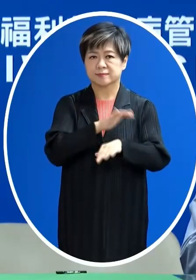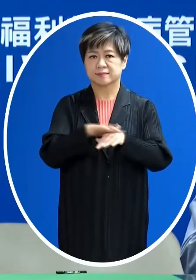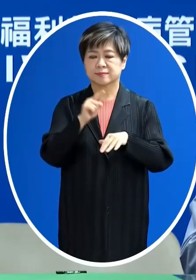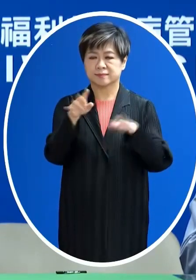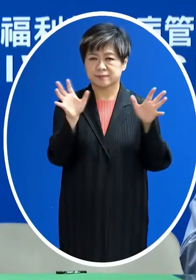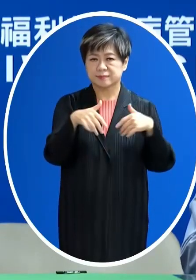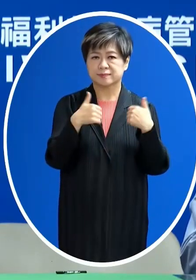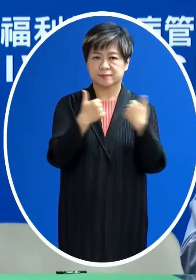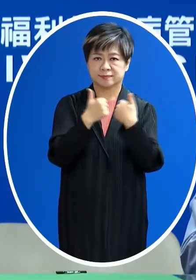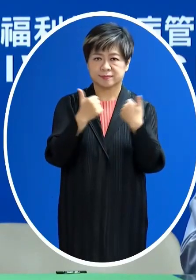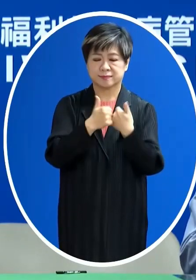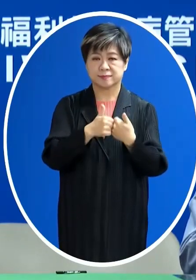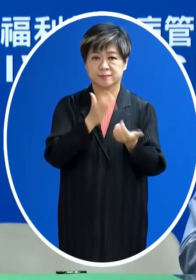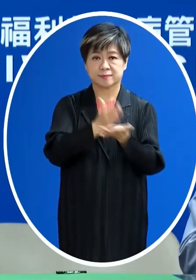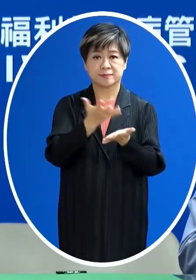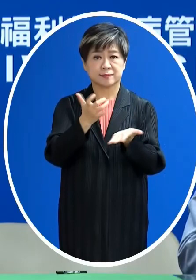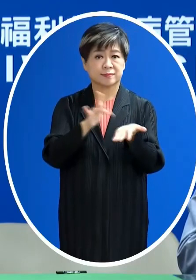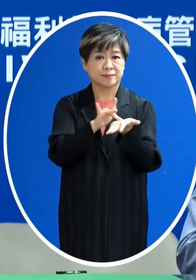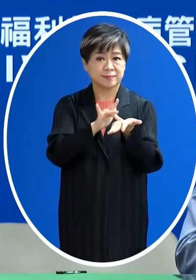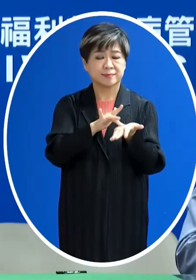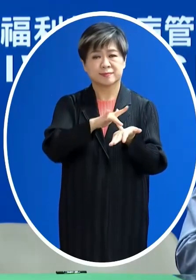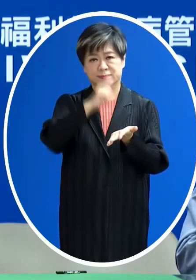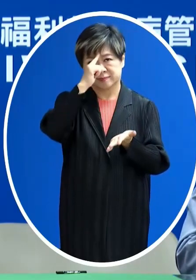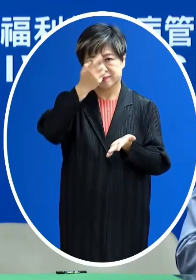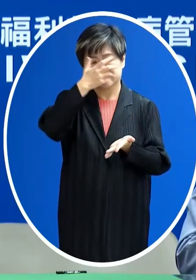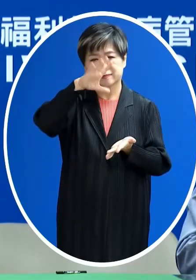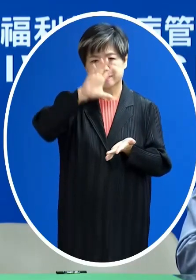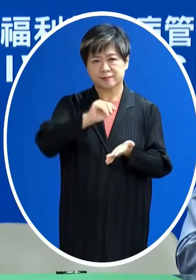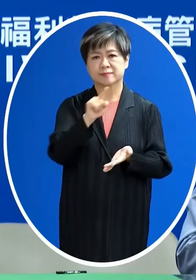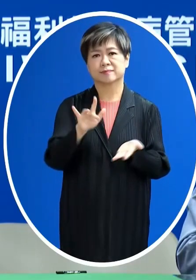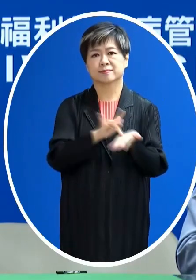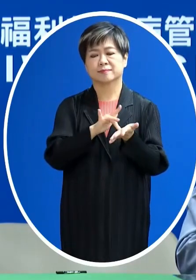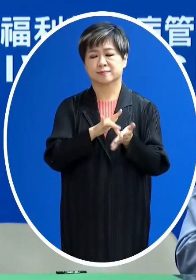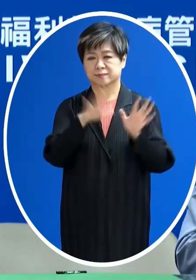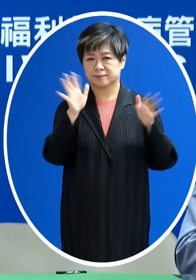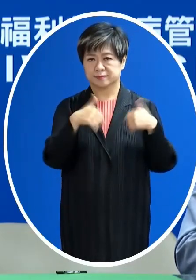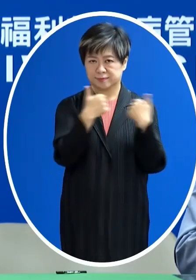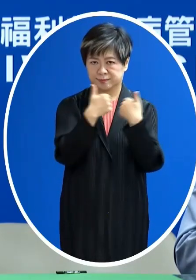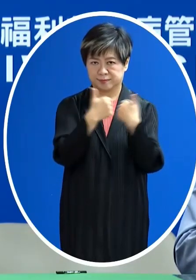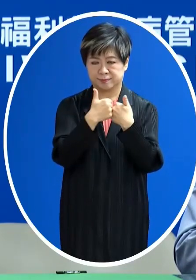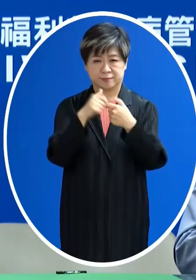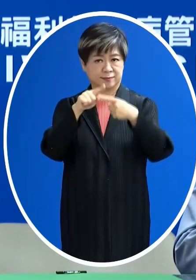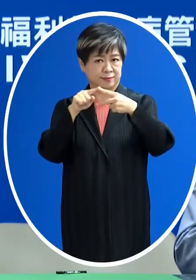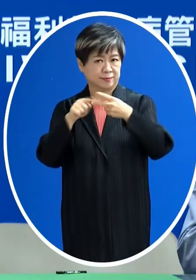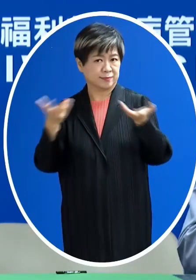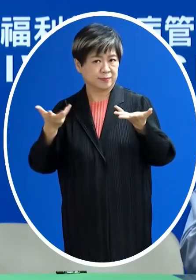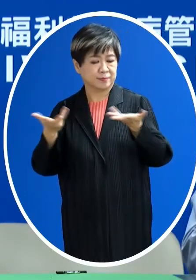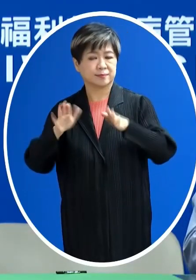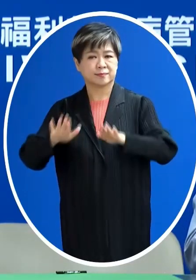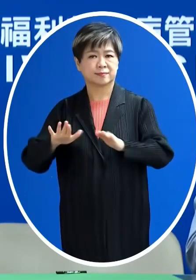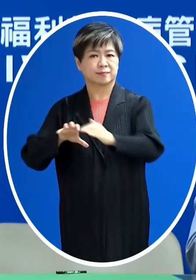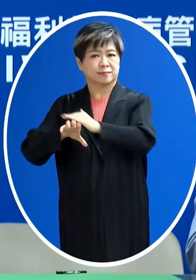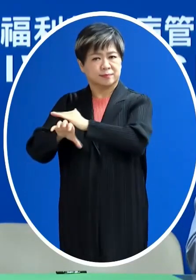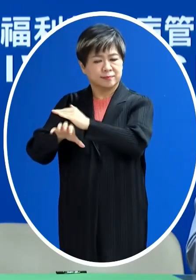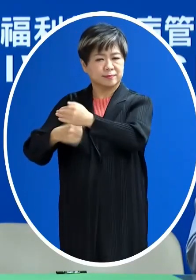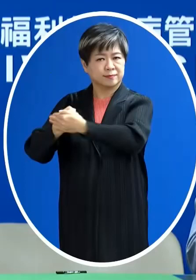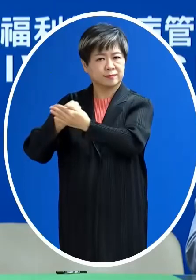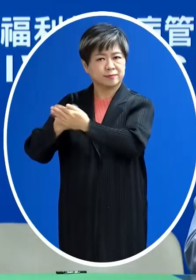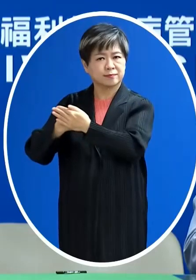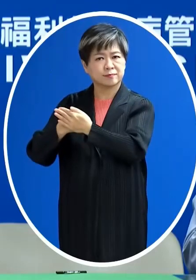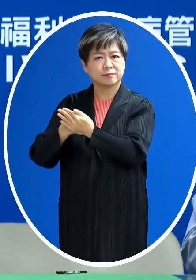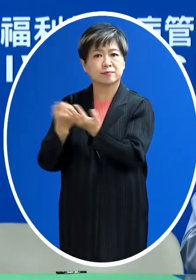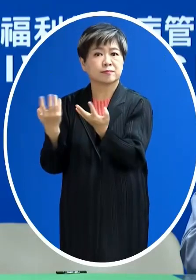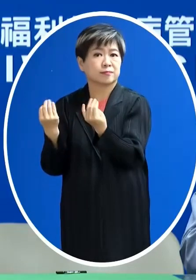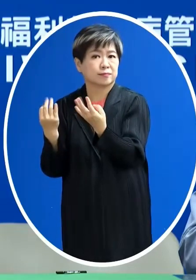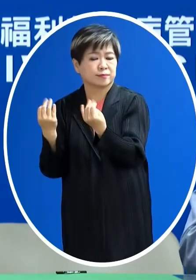氨酚的、生产的这个药厂哈、哦，那来讨论两件事情，第一个。就是现有的库存、哦、到底是多